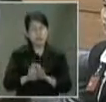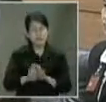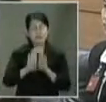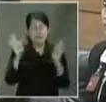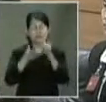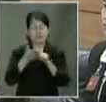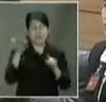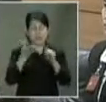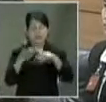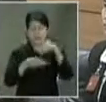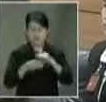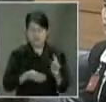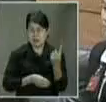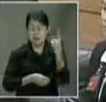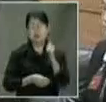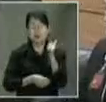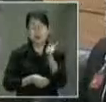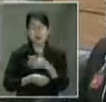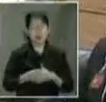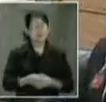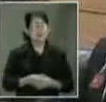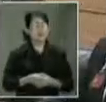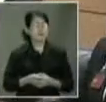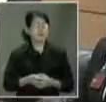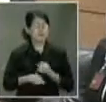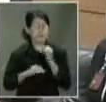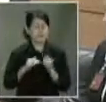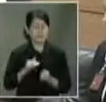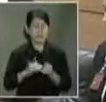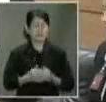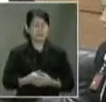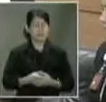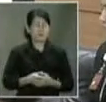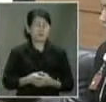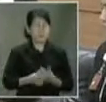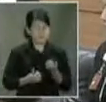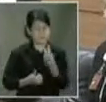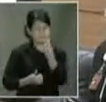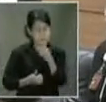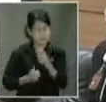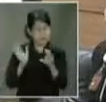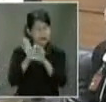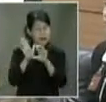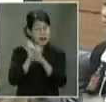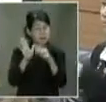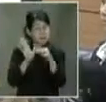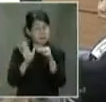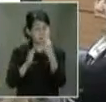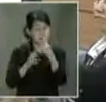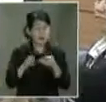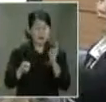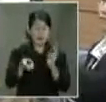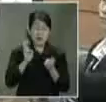เป็นทางออกที่ดีภาพนี้ท่านประธานการ์ตูนสองตัวนี้พูดกันว่าความขัด